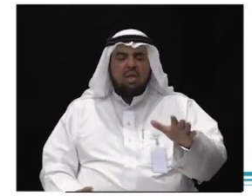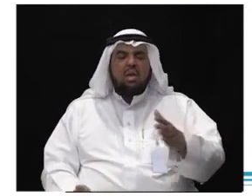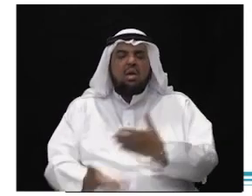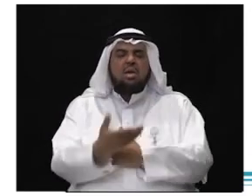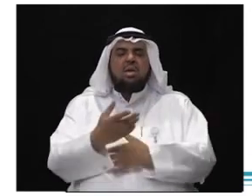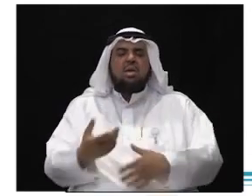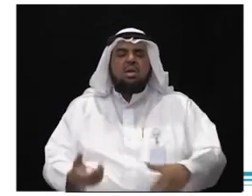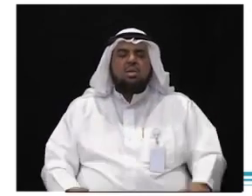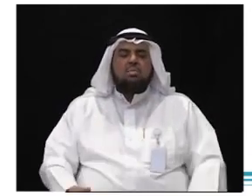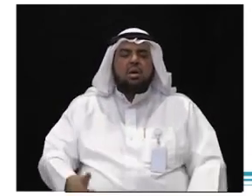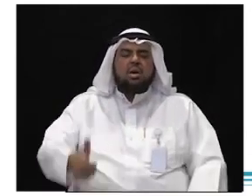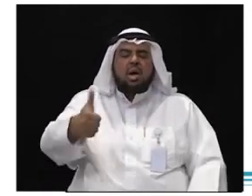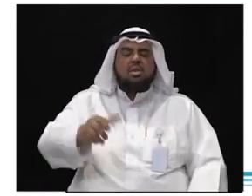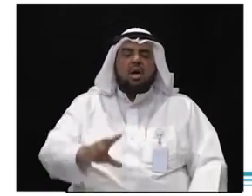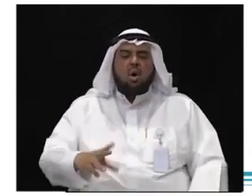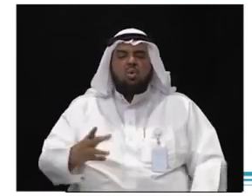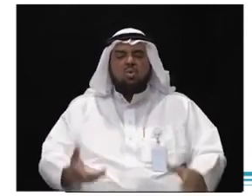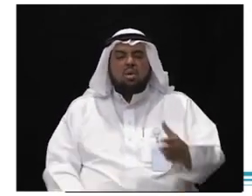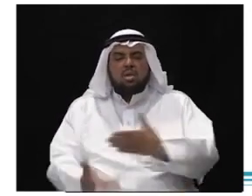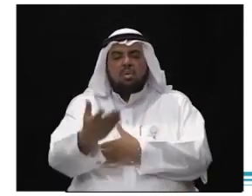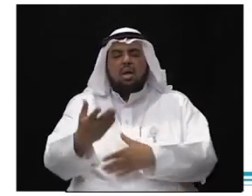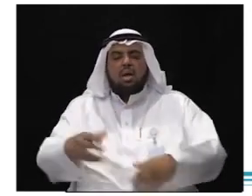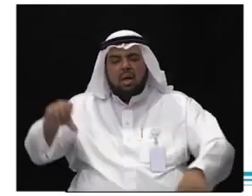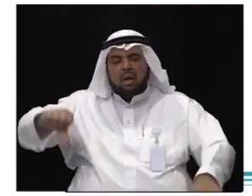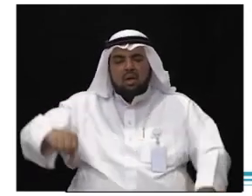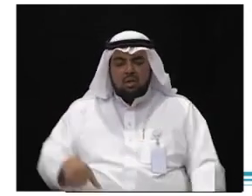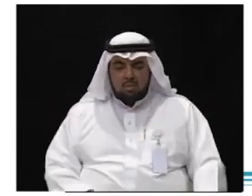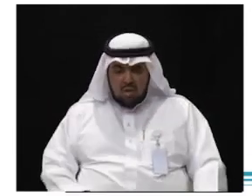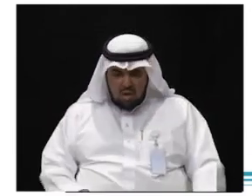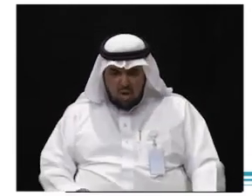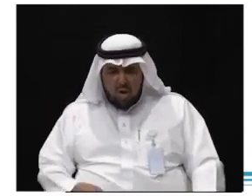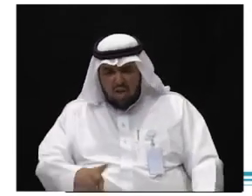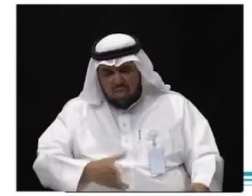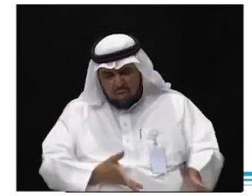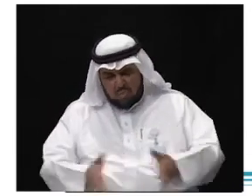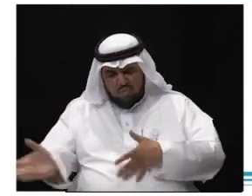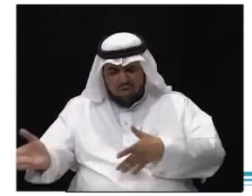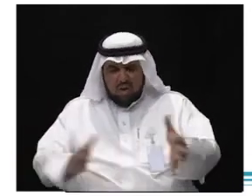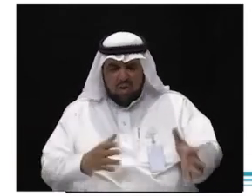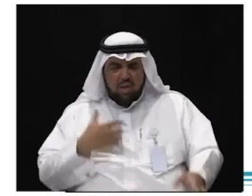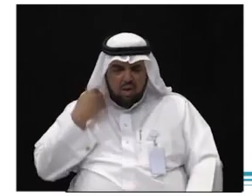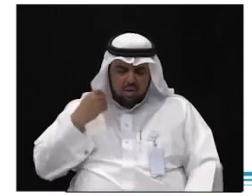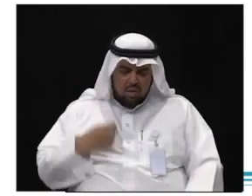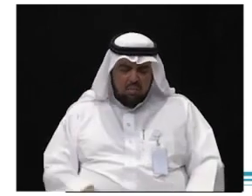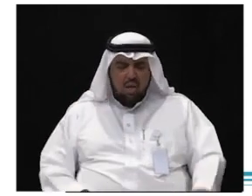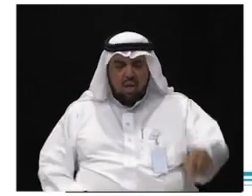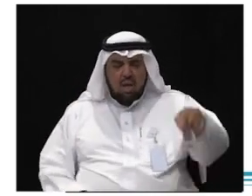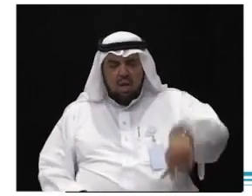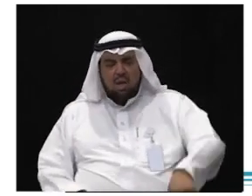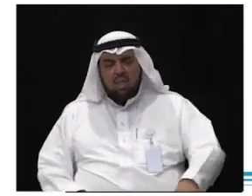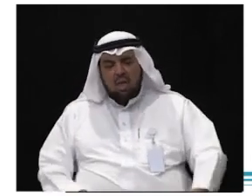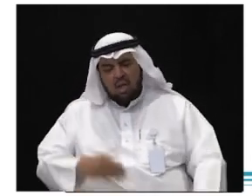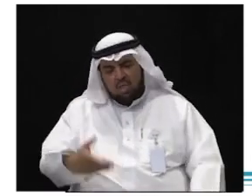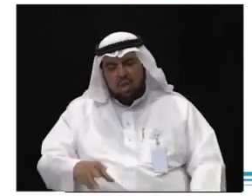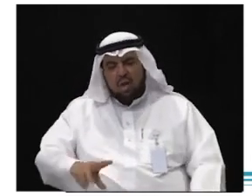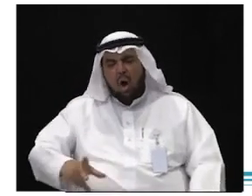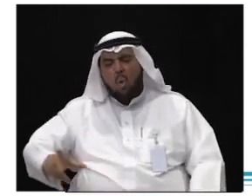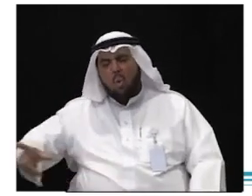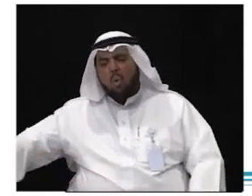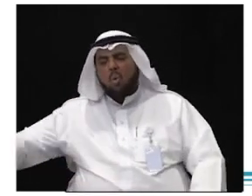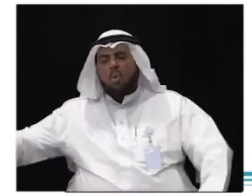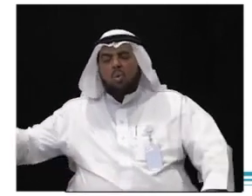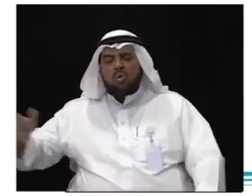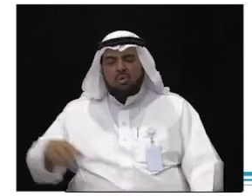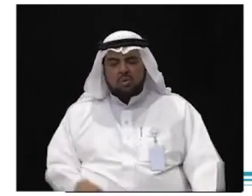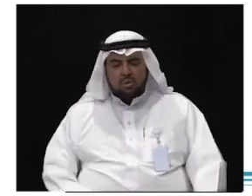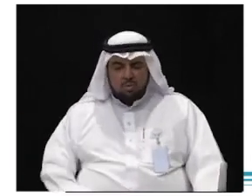إذن هذه مفرعة وهي رائعين، if then else وداخل ال else if أخرى if